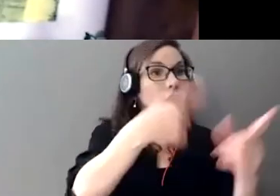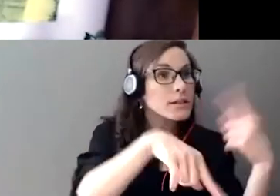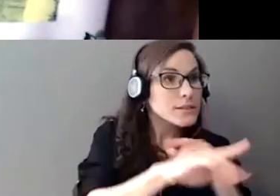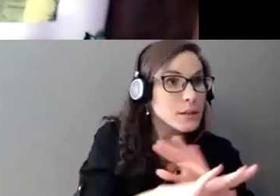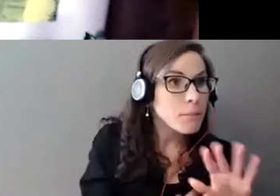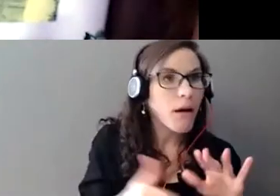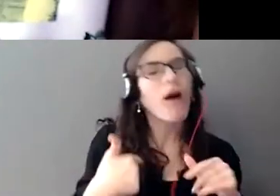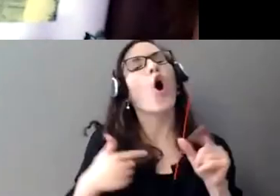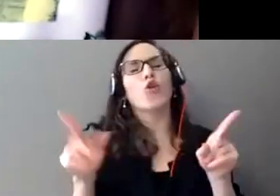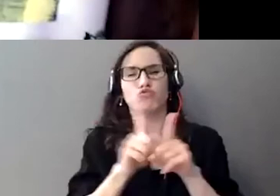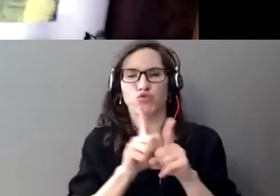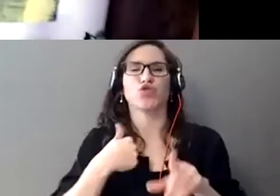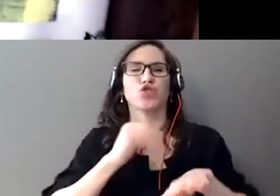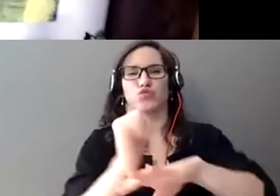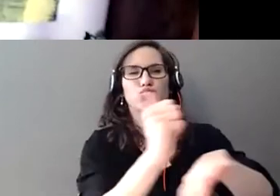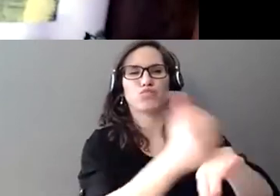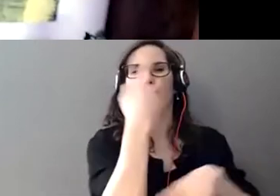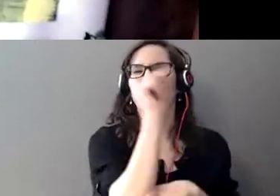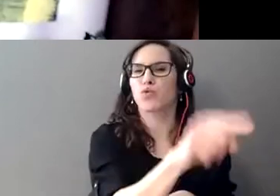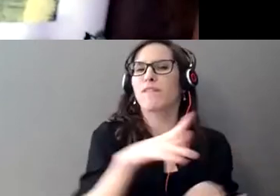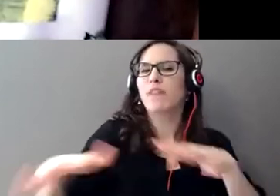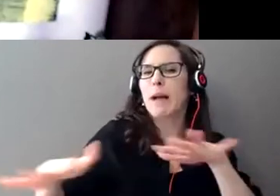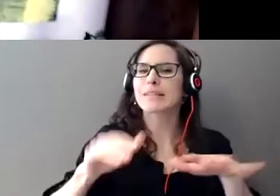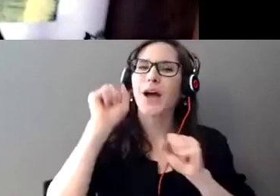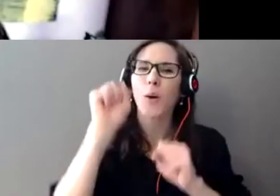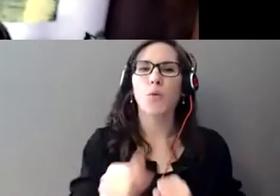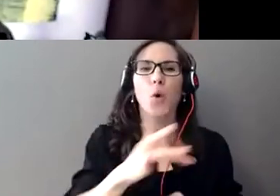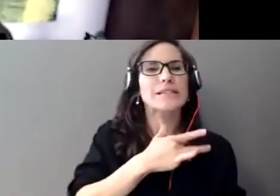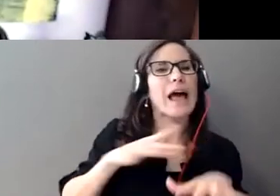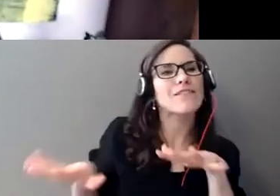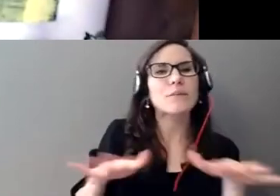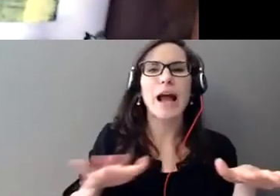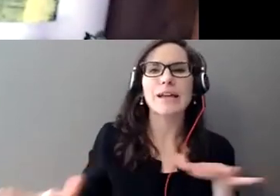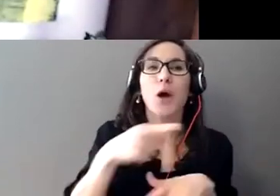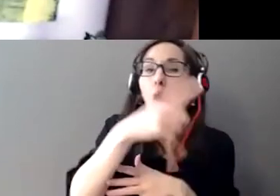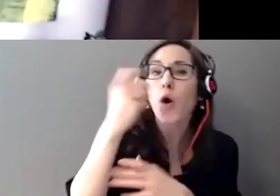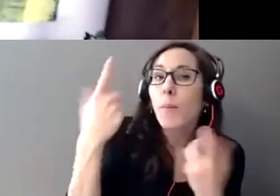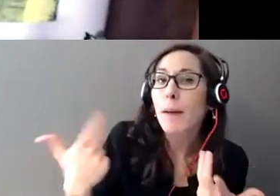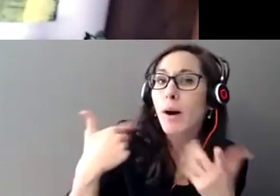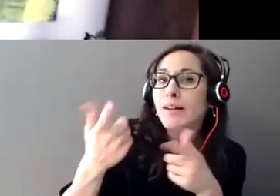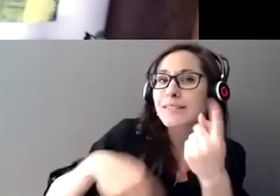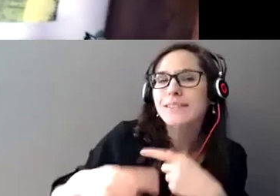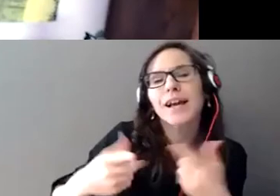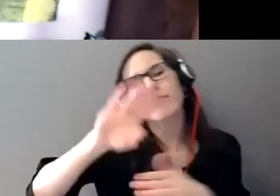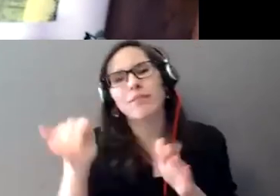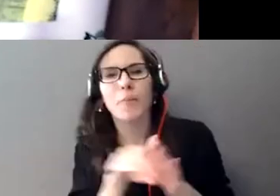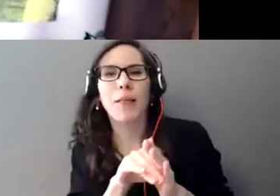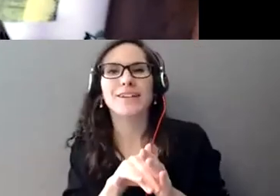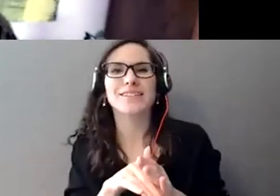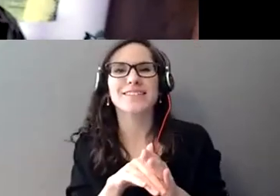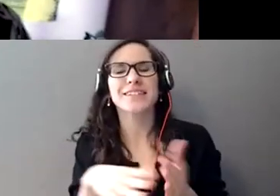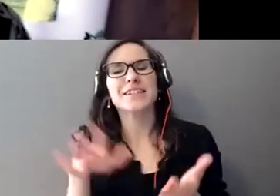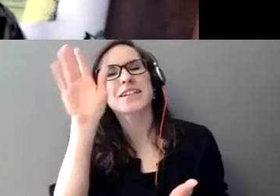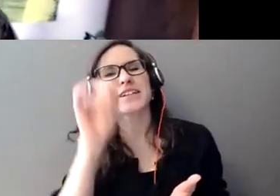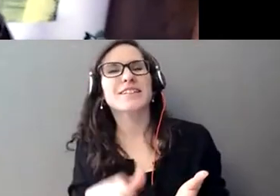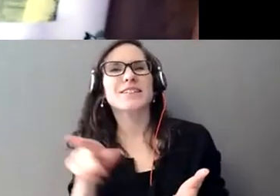vibrations vous autres aussi vous pourrez sentir des vibrations à défaut de comprendre les langues des signes donc il y a beaucoup dans cette posture de